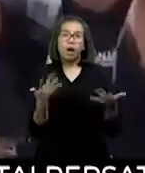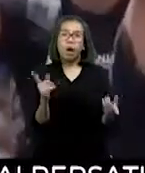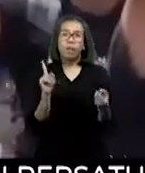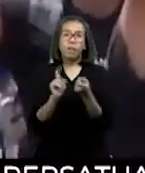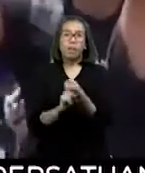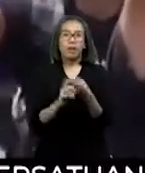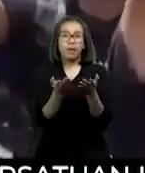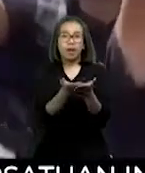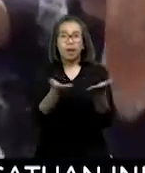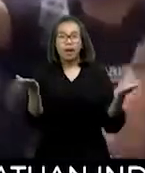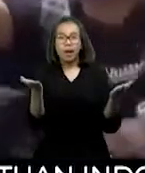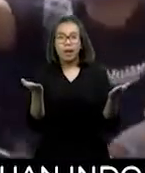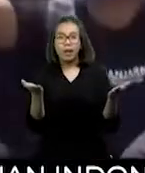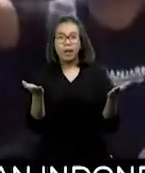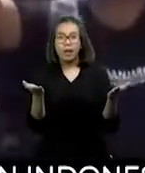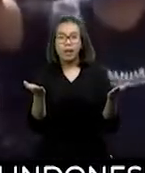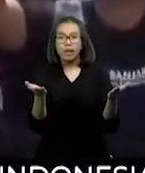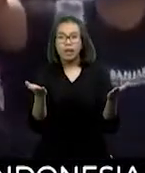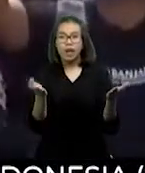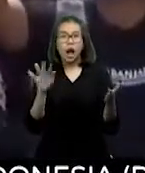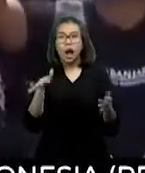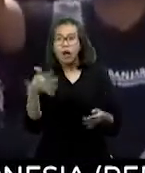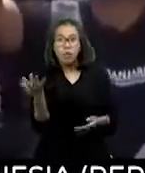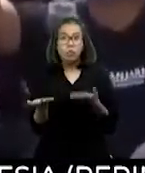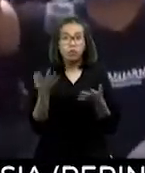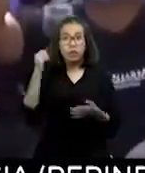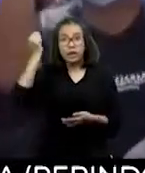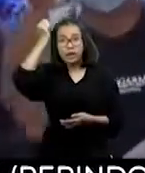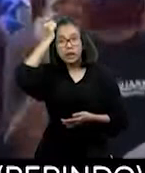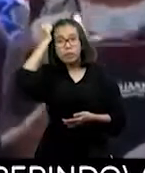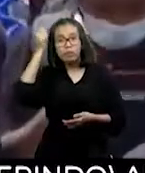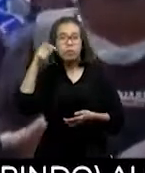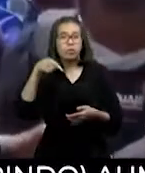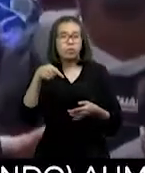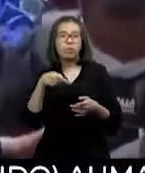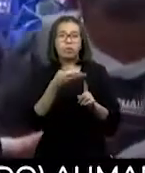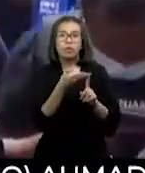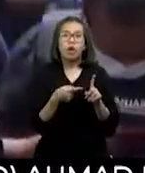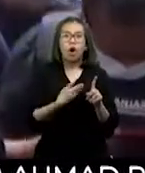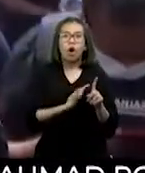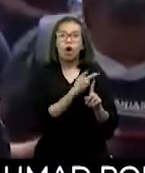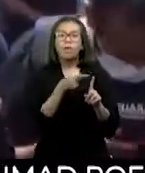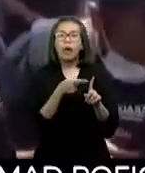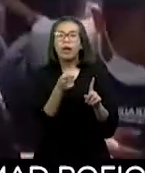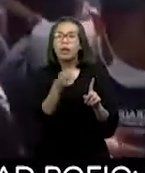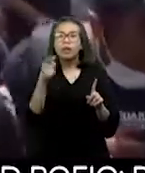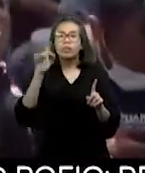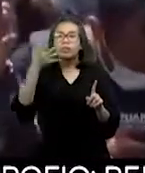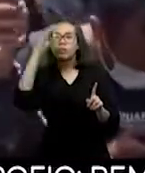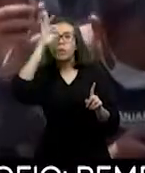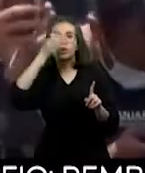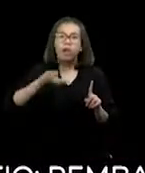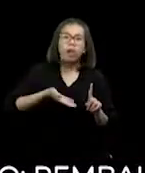ibu-ibu, bahkan ibu kalian, dinodai, bagaimana perasaan kalian